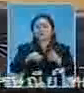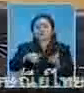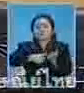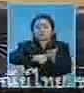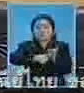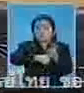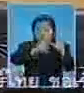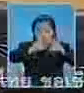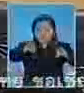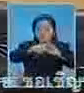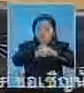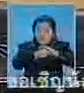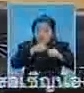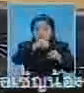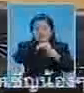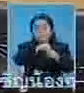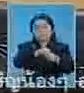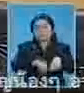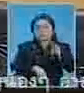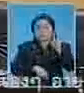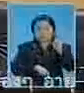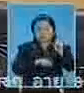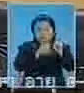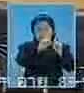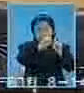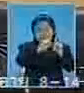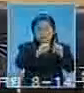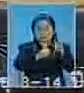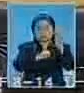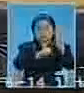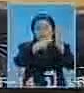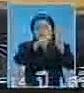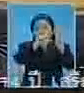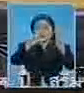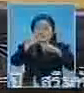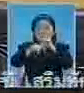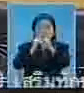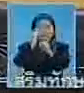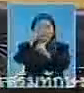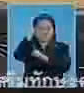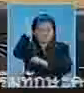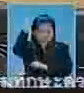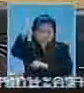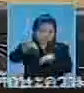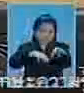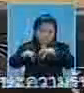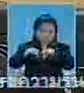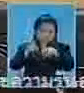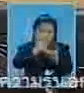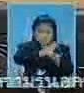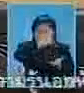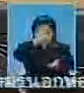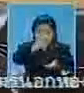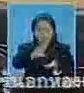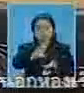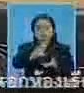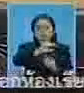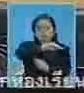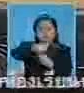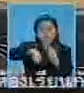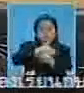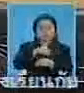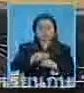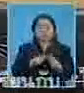ว้ที่นั่นอีก160,000 ล้านครับซึ่งใน5ปีข้างหน้าเนี่ยเราต้องจัดสรรงบประมาณเพื่อมาชดเชยหนี้นี้ให้กับธก